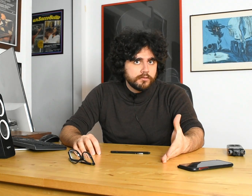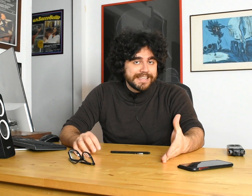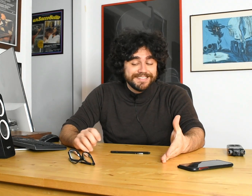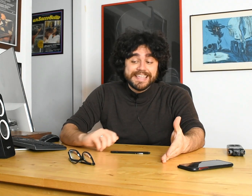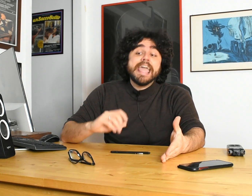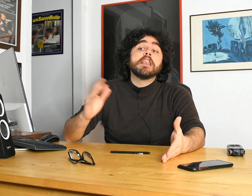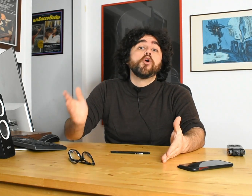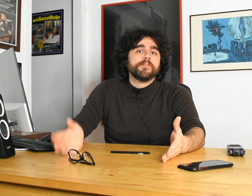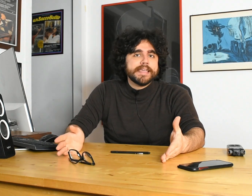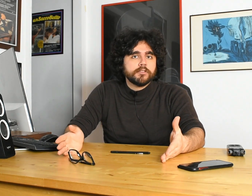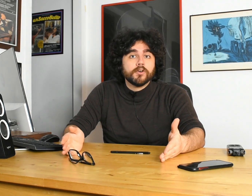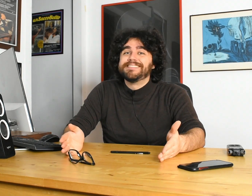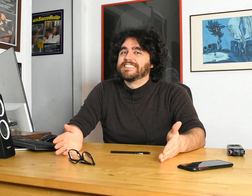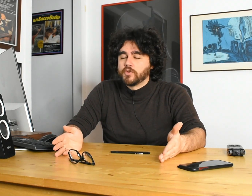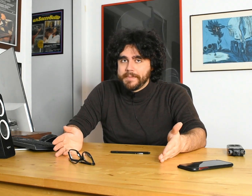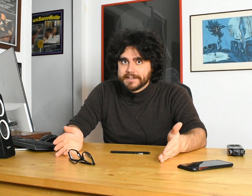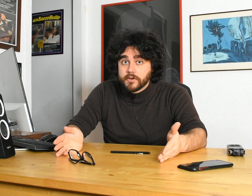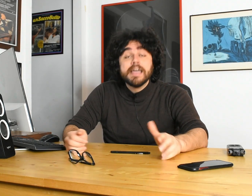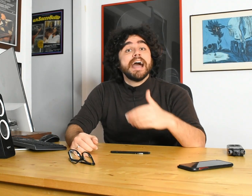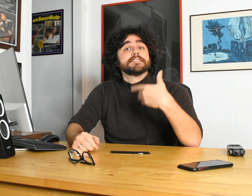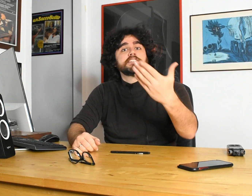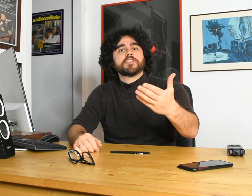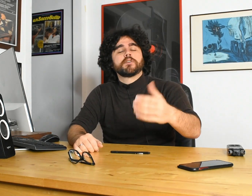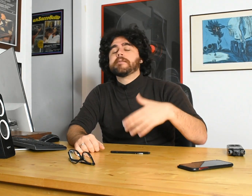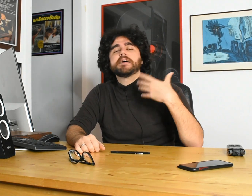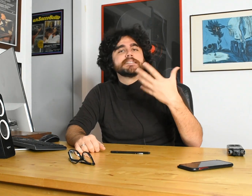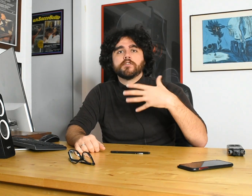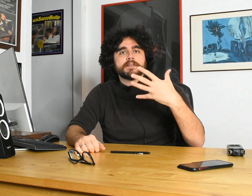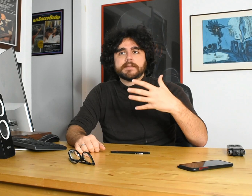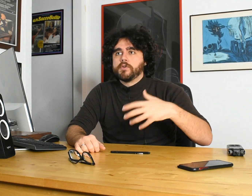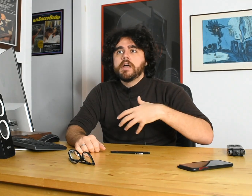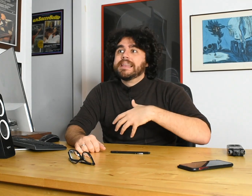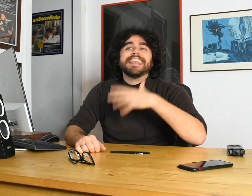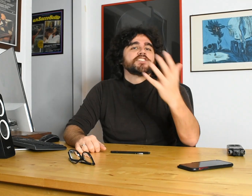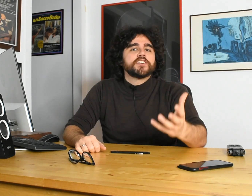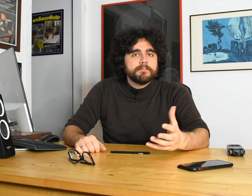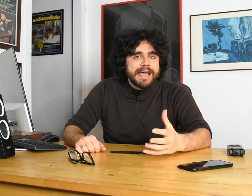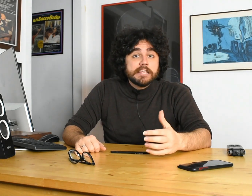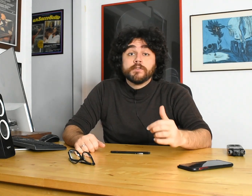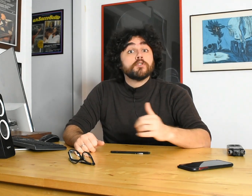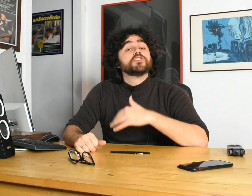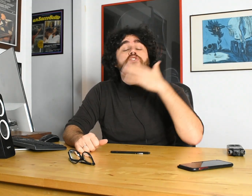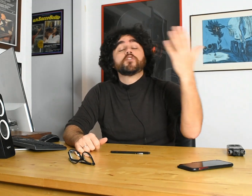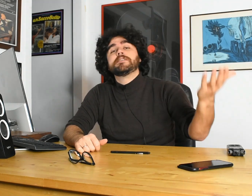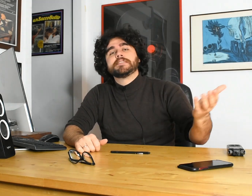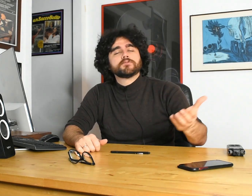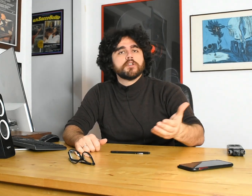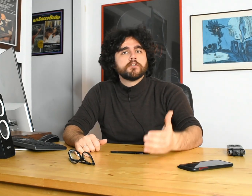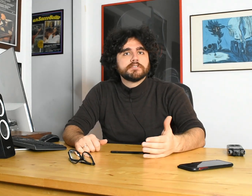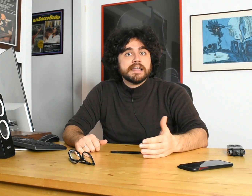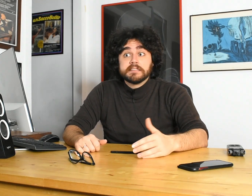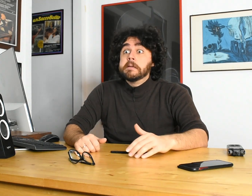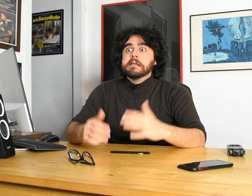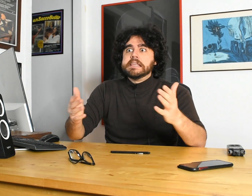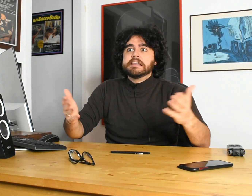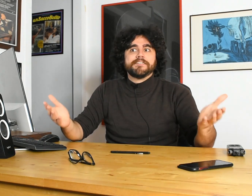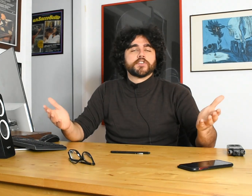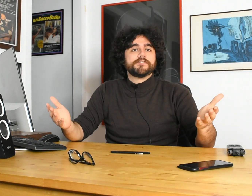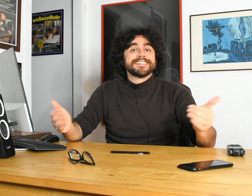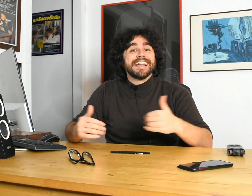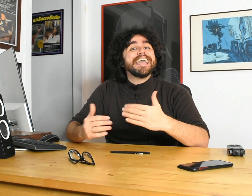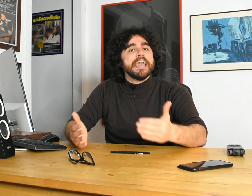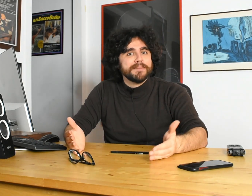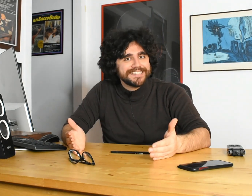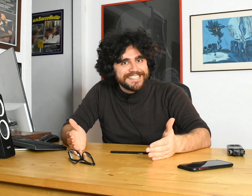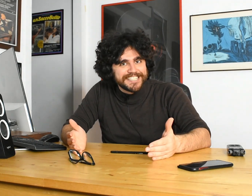dell'uso del contante e l'aumento del sommerso. Anzi, dicendo che in paesi come per esempio la Germania, dove non ci sono limiti all'uso del contante, lì